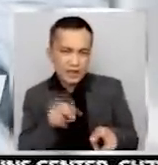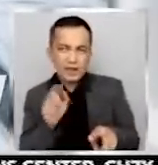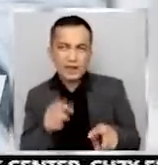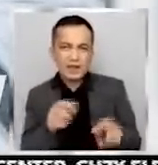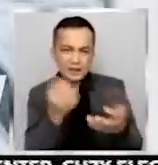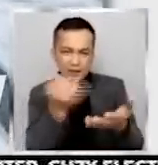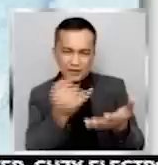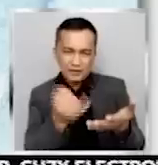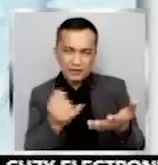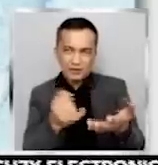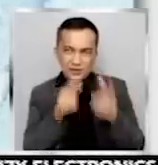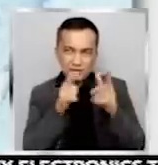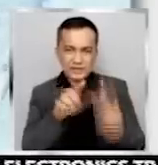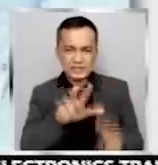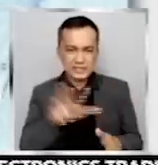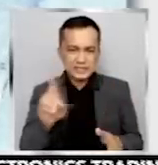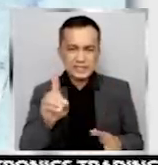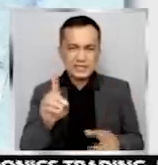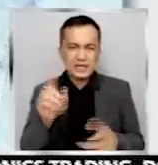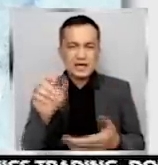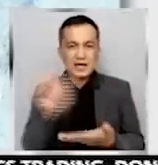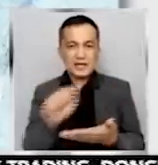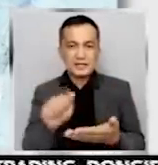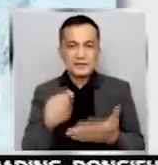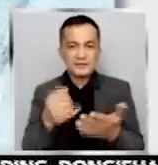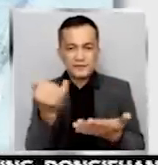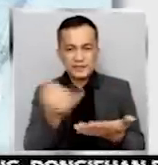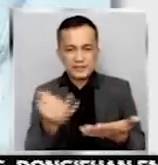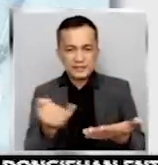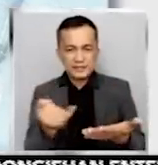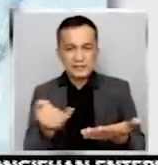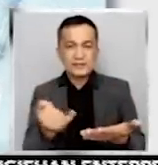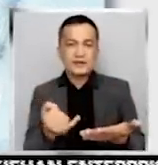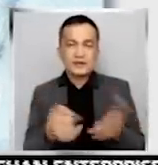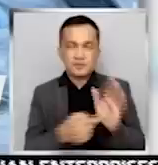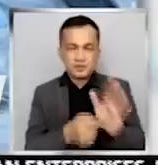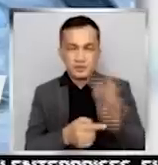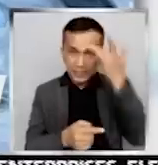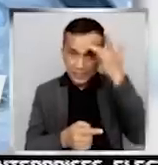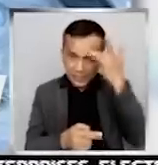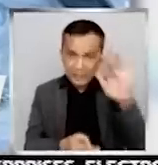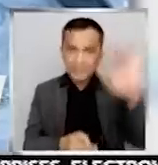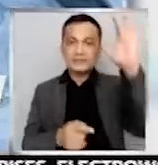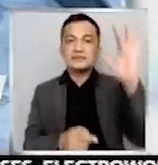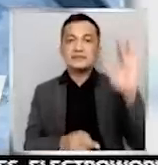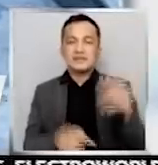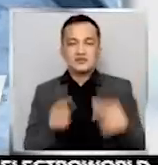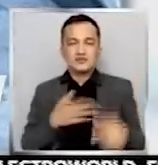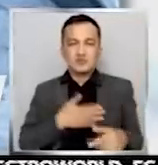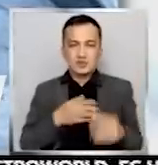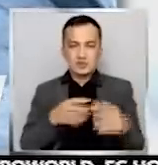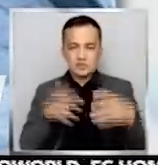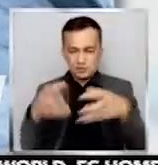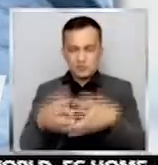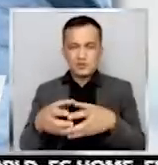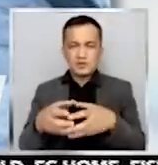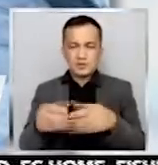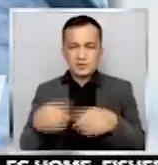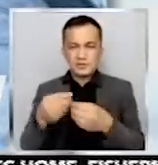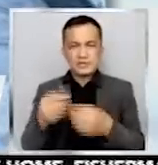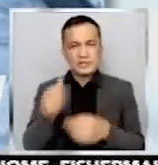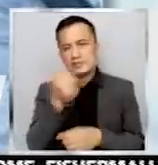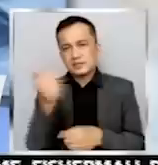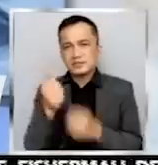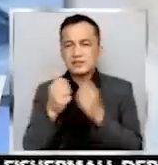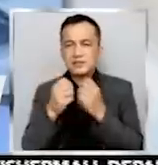ng mga 3D art painting. Bukod sa pagpapakita ng galing, layon din daw ng grupong makapagbigay ng alternatibo at